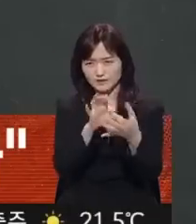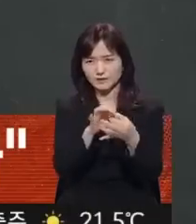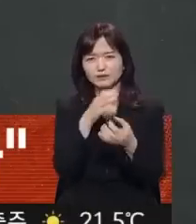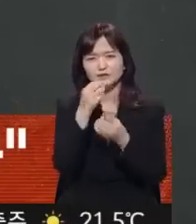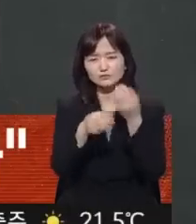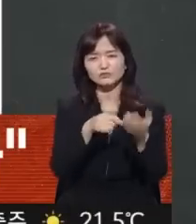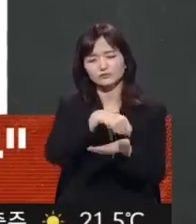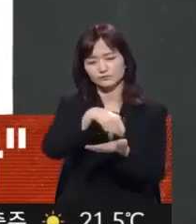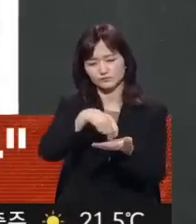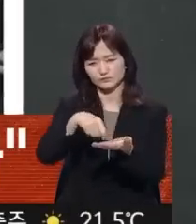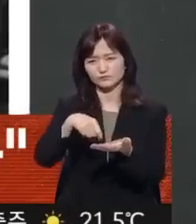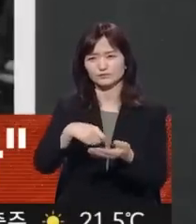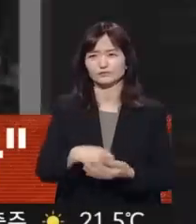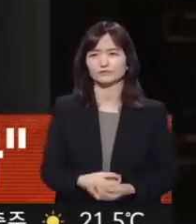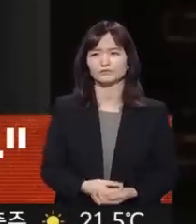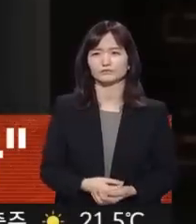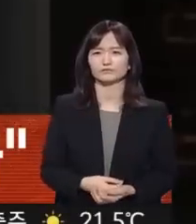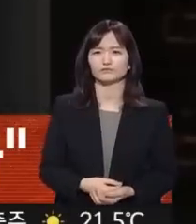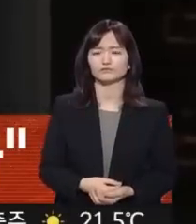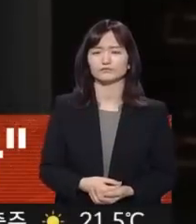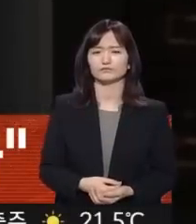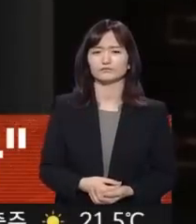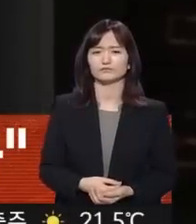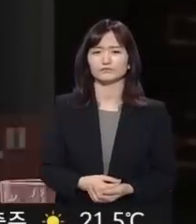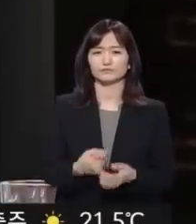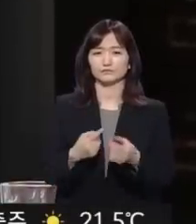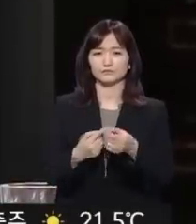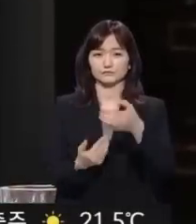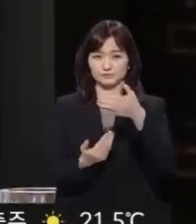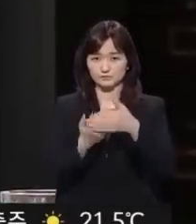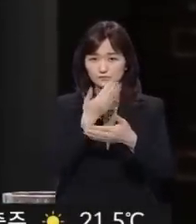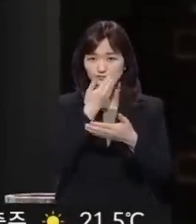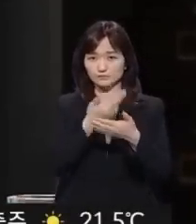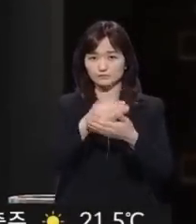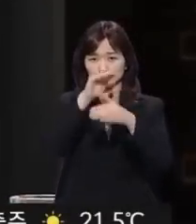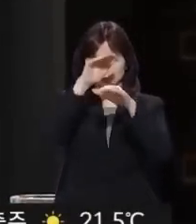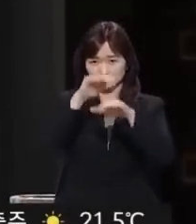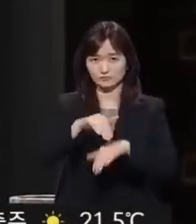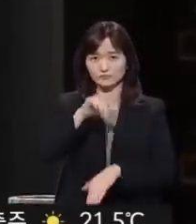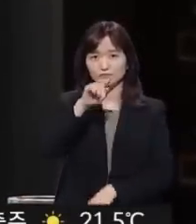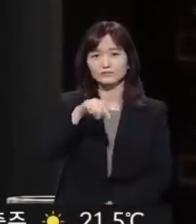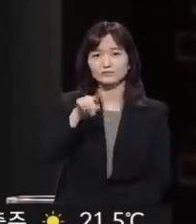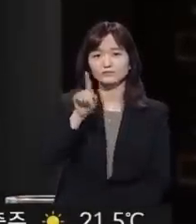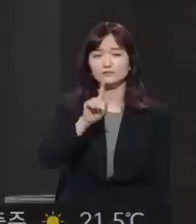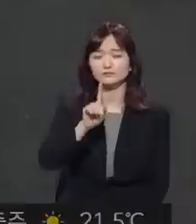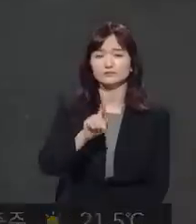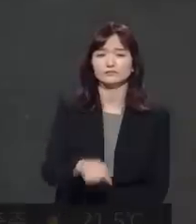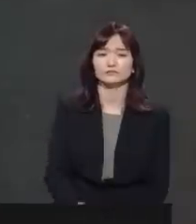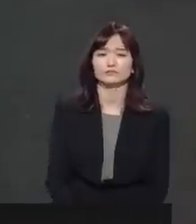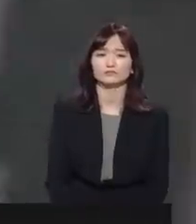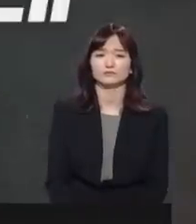했습니다. 자, 그럼 여기서 오늘 첫 번째 사건 체크포인트 짚어보죠.